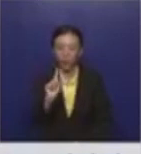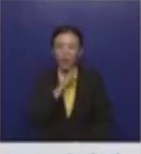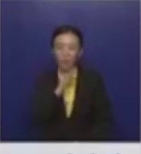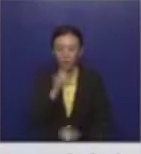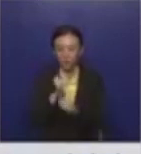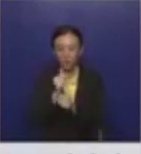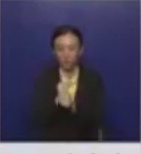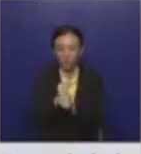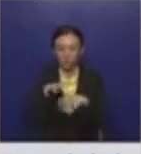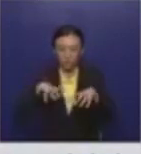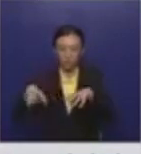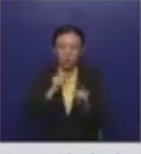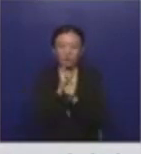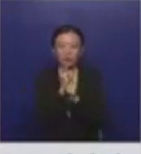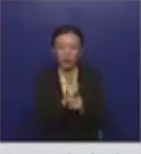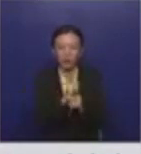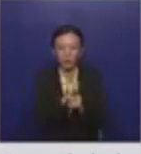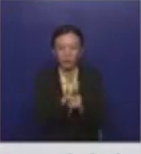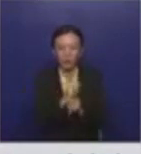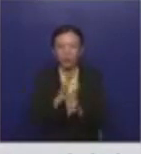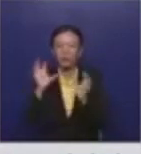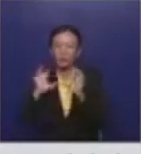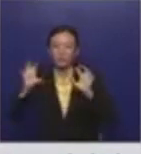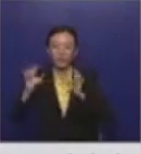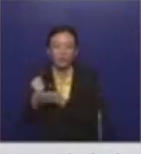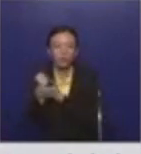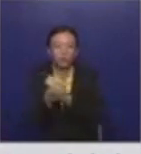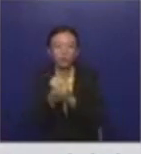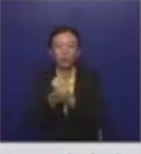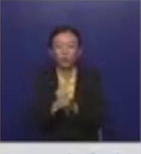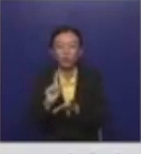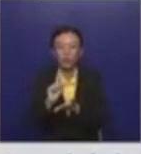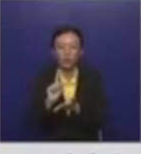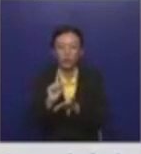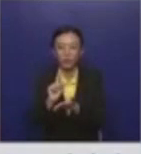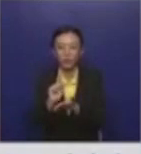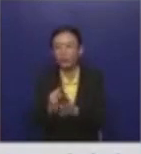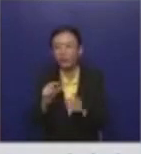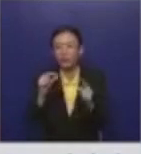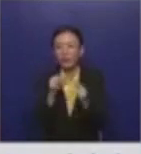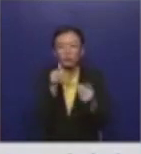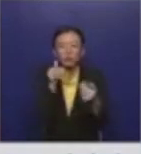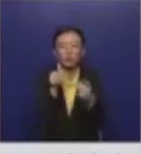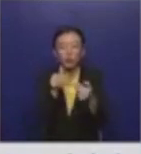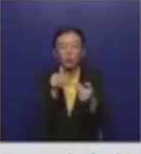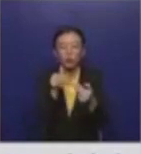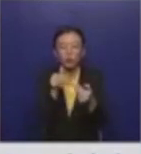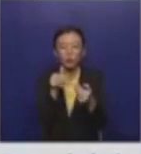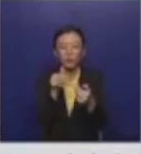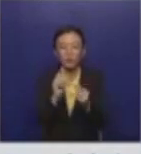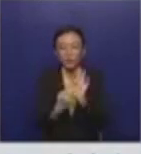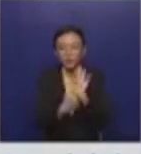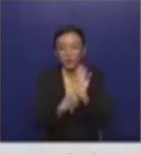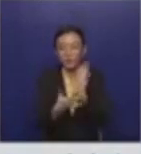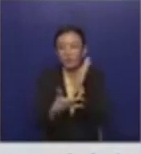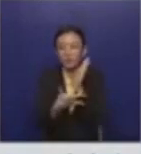ท่านก็ไปเอื้ออำนวยเรื่องของพวกนิยามต่างๆนะครับพวกเงื่อนไขต่างๆในการที่จะขึ้นทะเบียนเช่นต้องผ่านสื่ออิเ